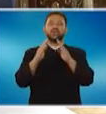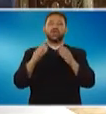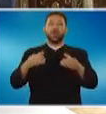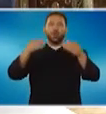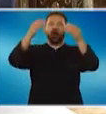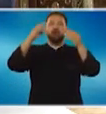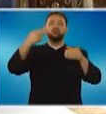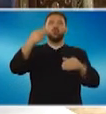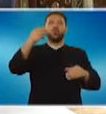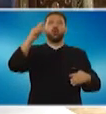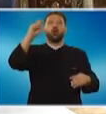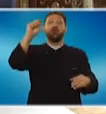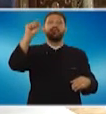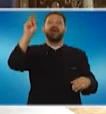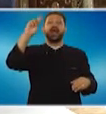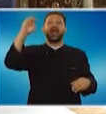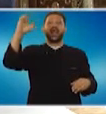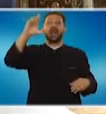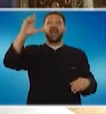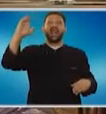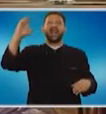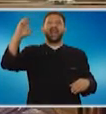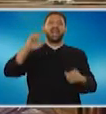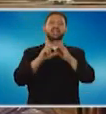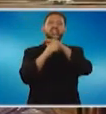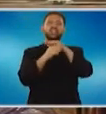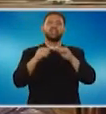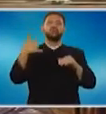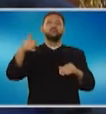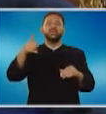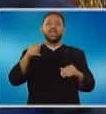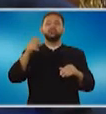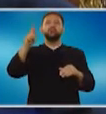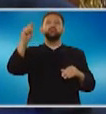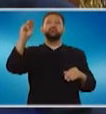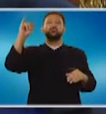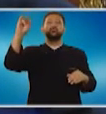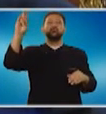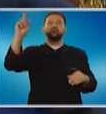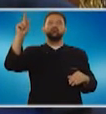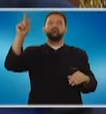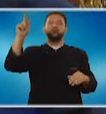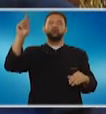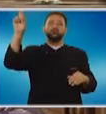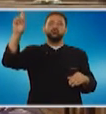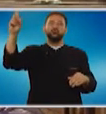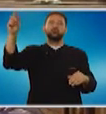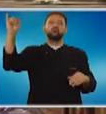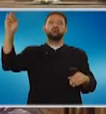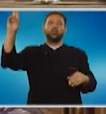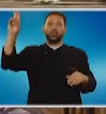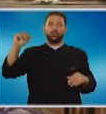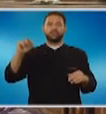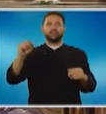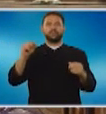Episcopia Giurgiului. Bine ați revenit la Cuvânt pentru Suflet. Bine v-am regăsit! Părinte Adrian, poate